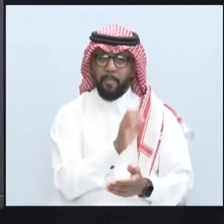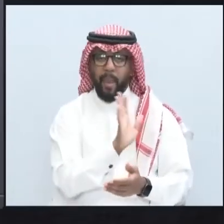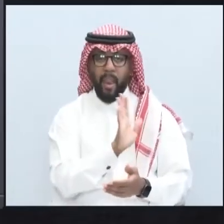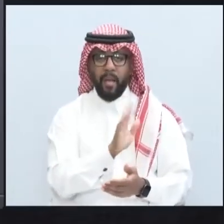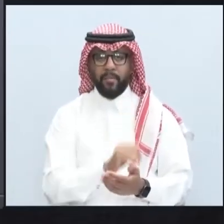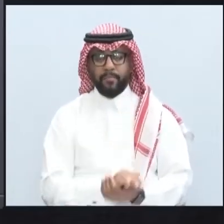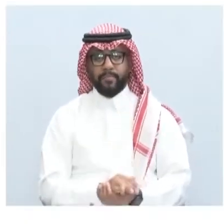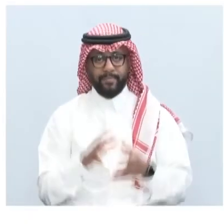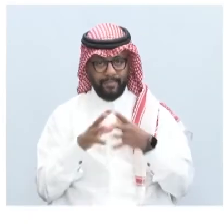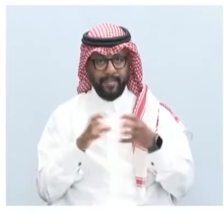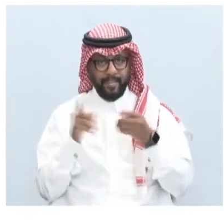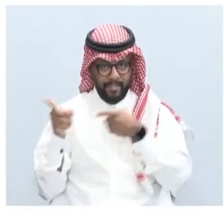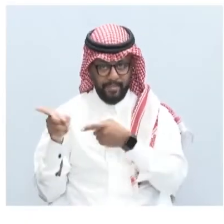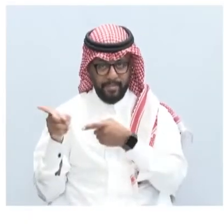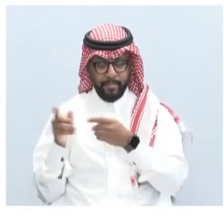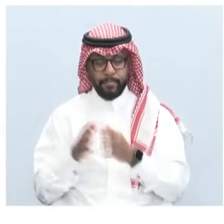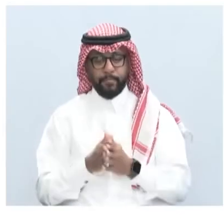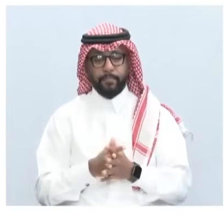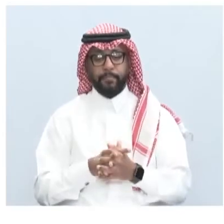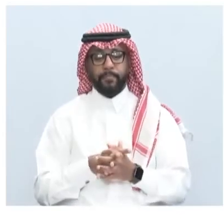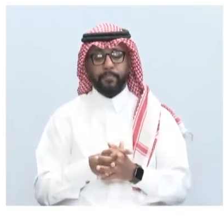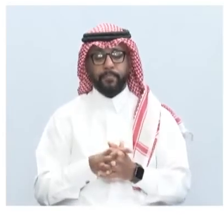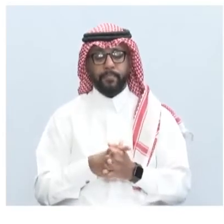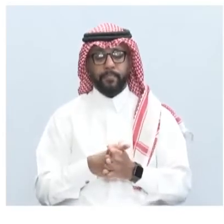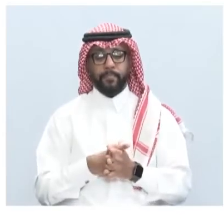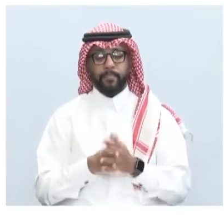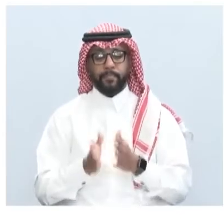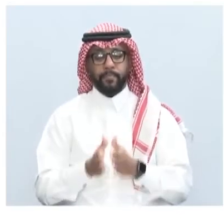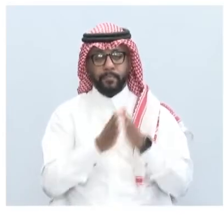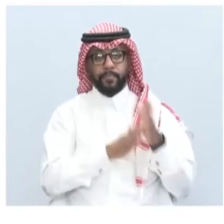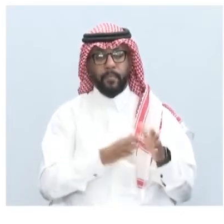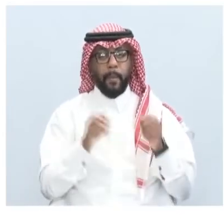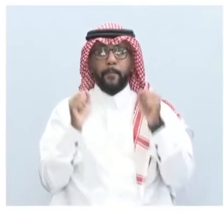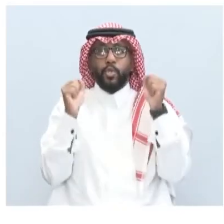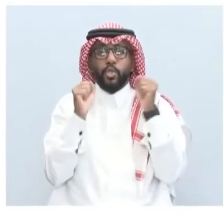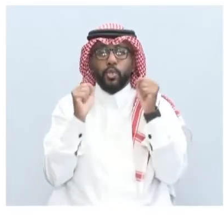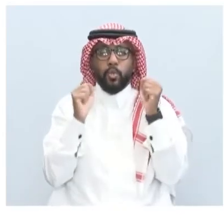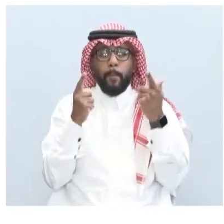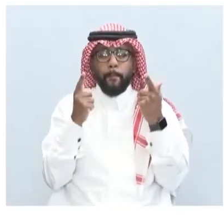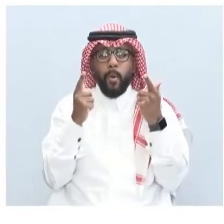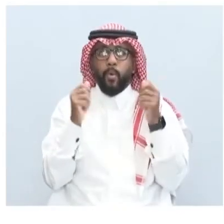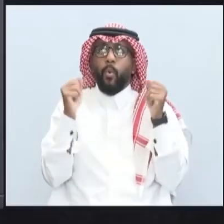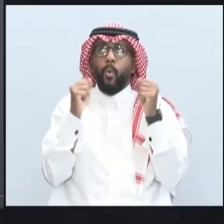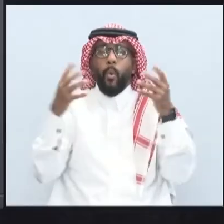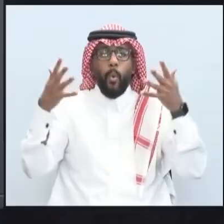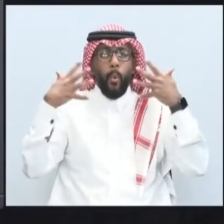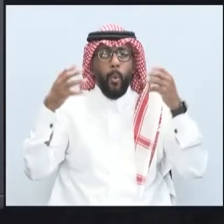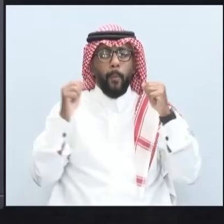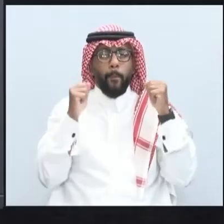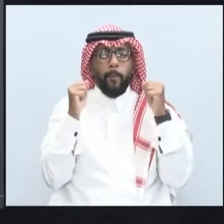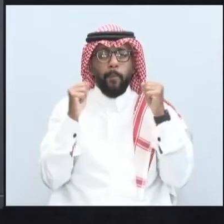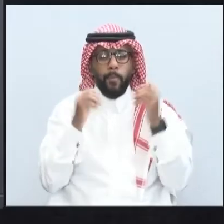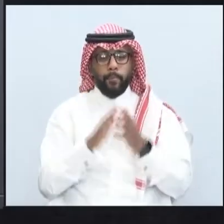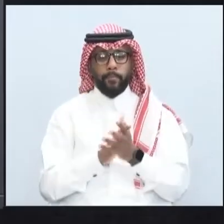مشروعيه المسح على الخفين لاسيما مثلا يا ابنائي في فصل الشتاء الجو الطقس يكون